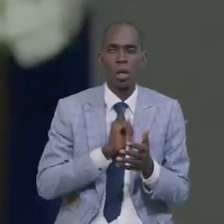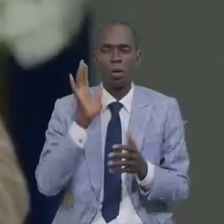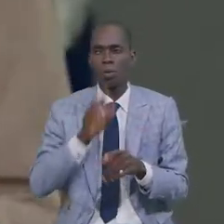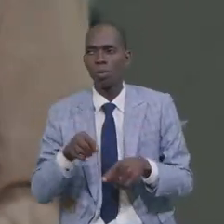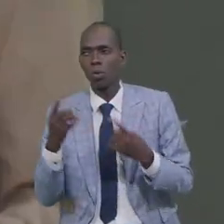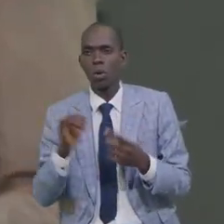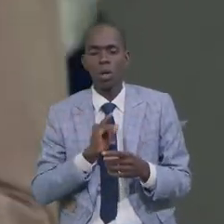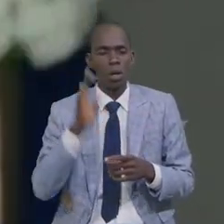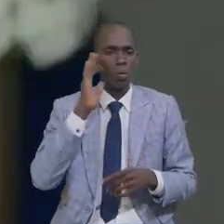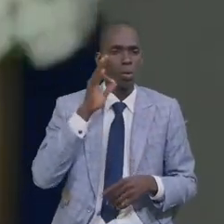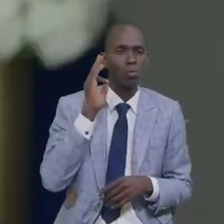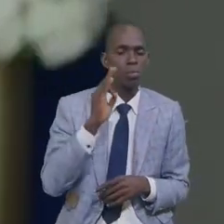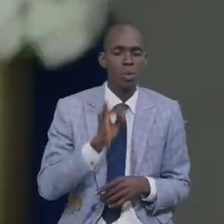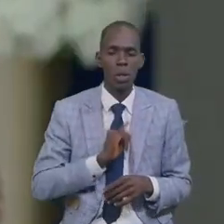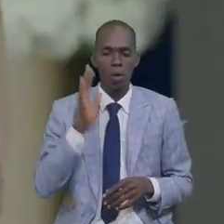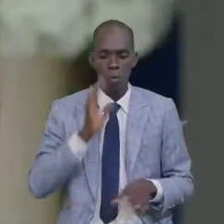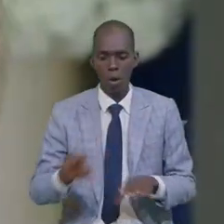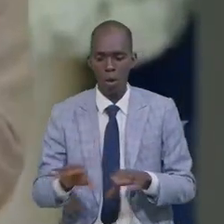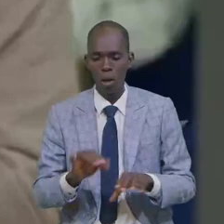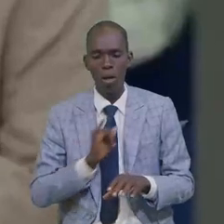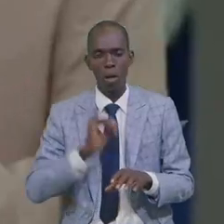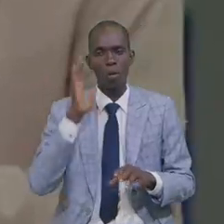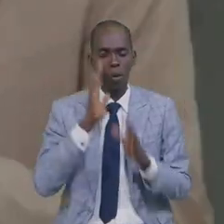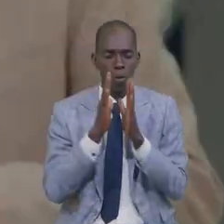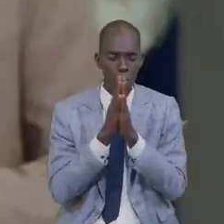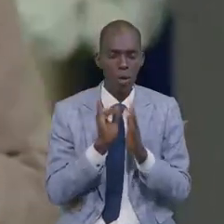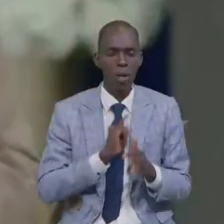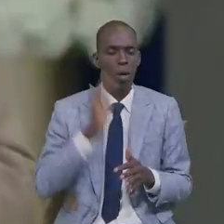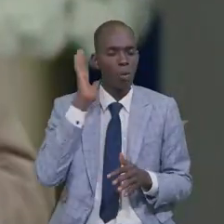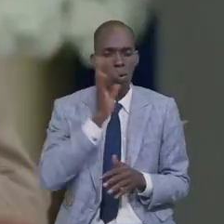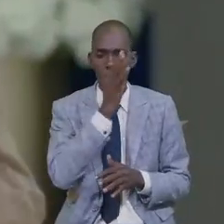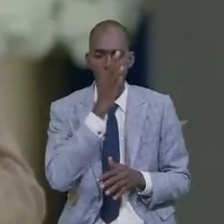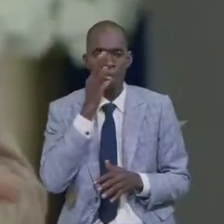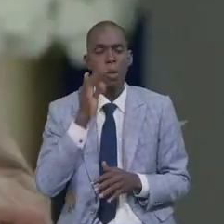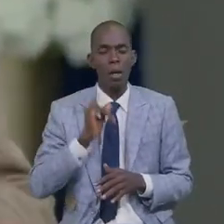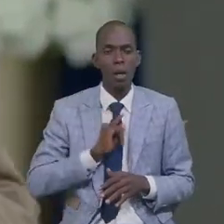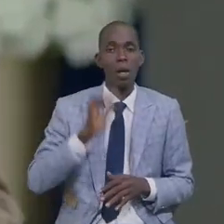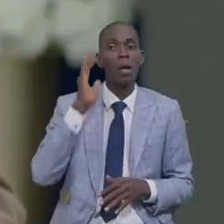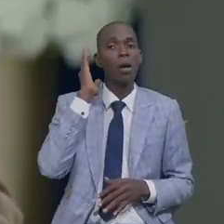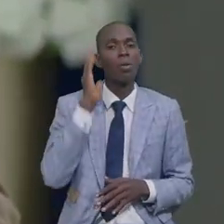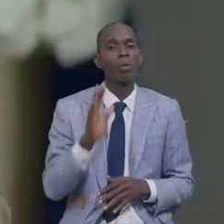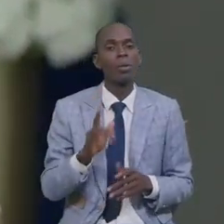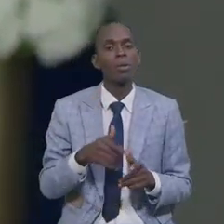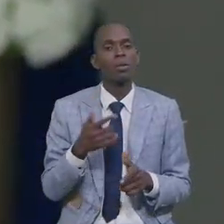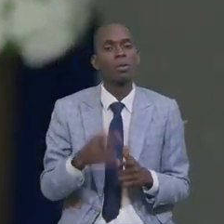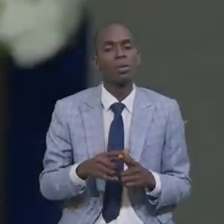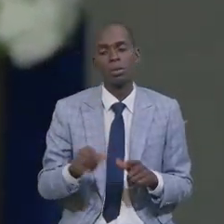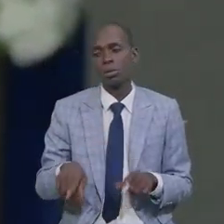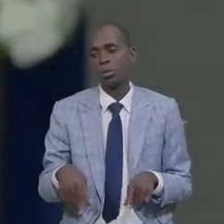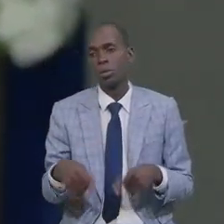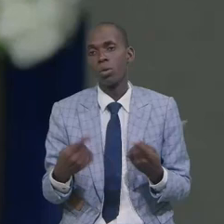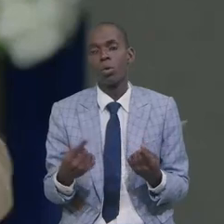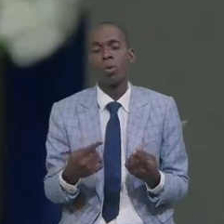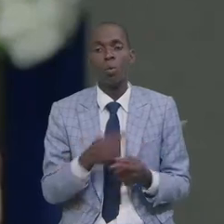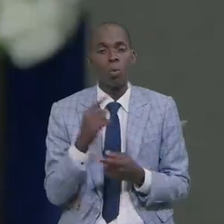j'irai. Je vais agir, je vais prêcher, je vais prier, je vais jeûner. je vais et là